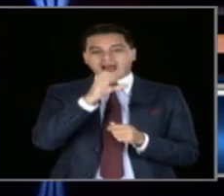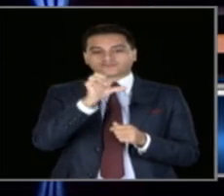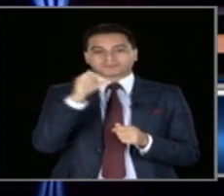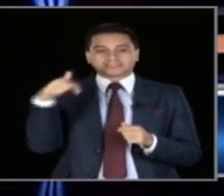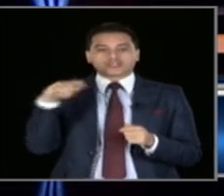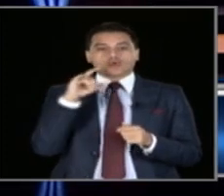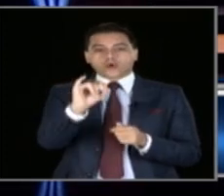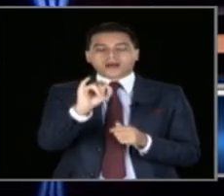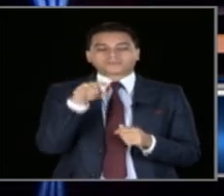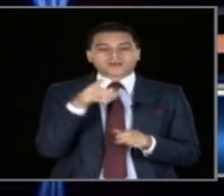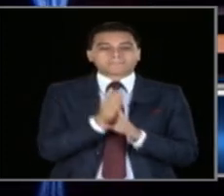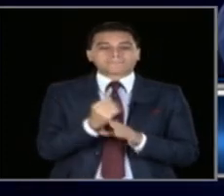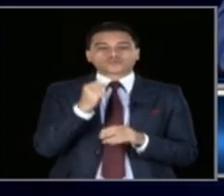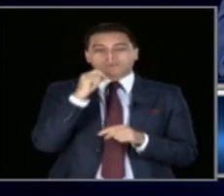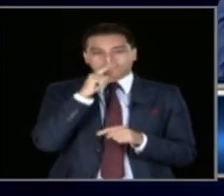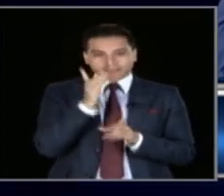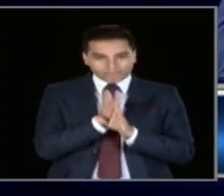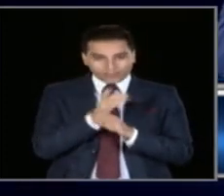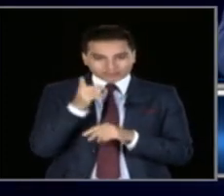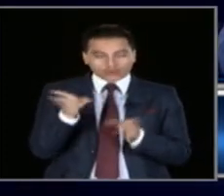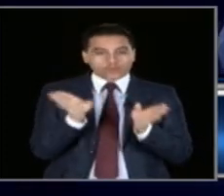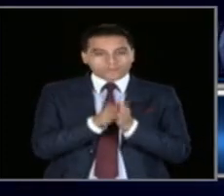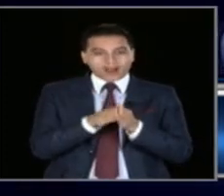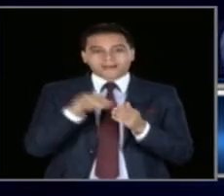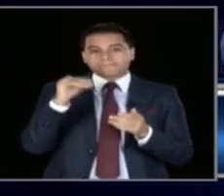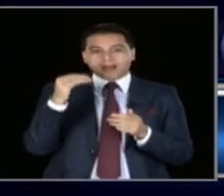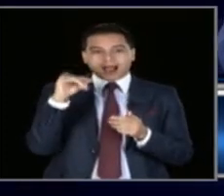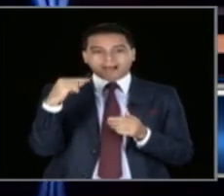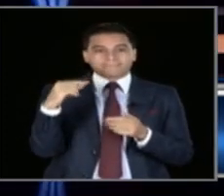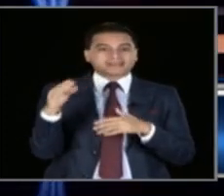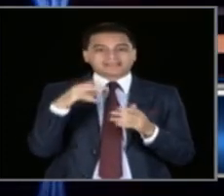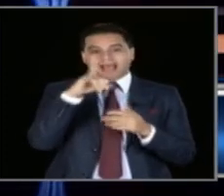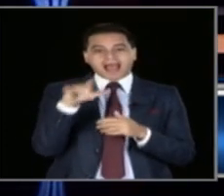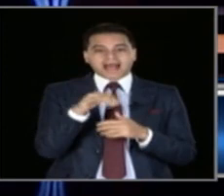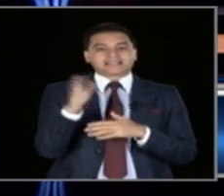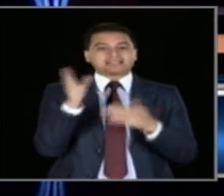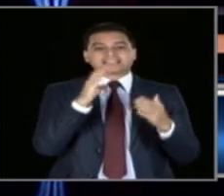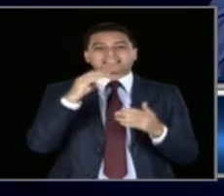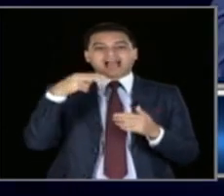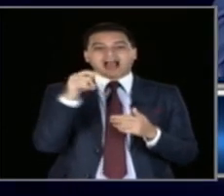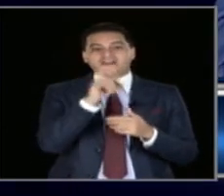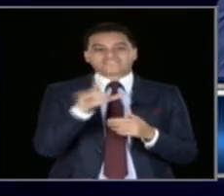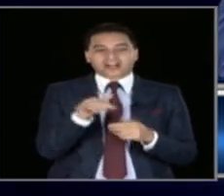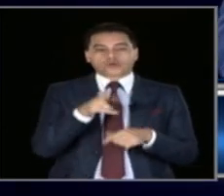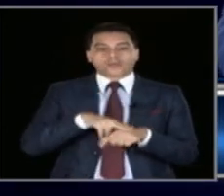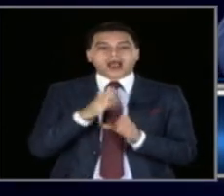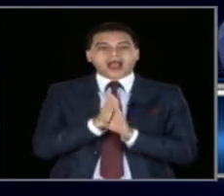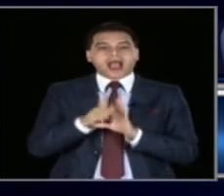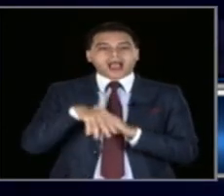1956، كان من بطولتها ومعاها محمد علي جعفري، ومثلت